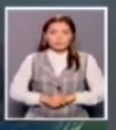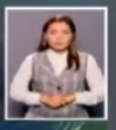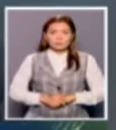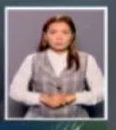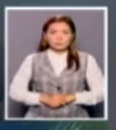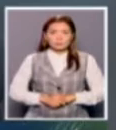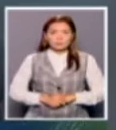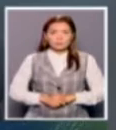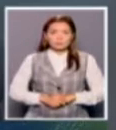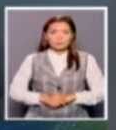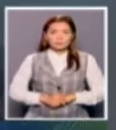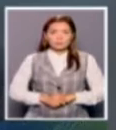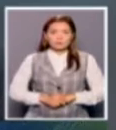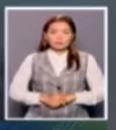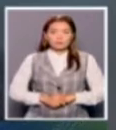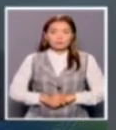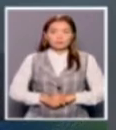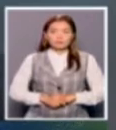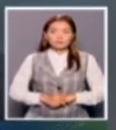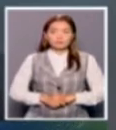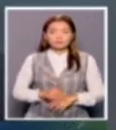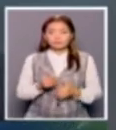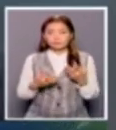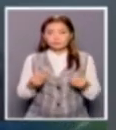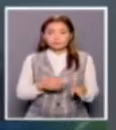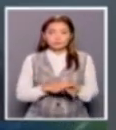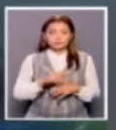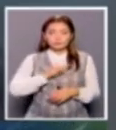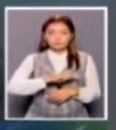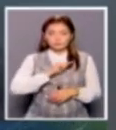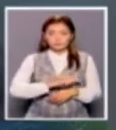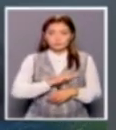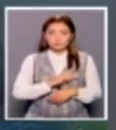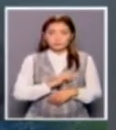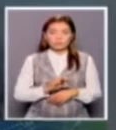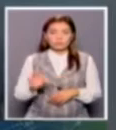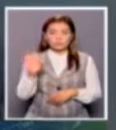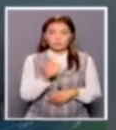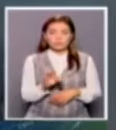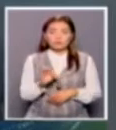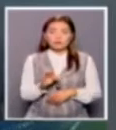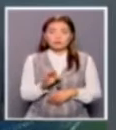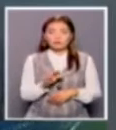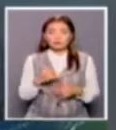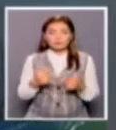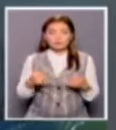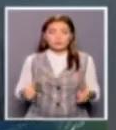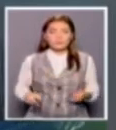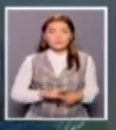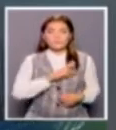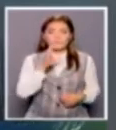бар жандардың бақыты. Әр күн сайын атқаны да таң сәнді, асықтырған